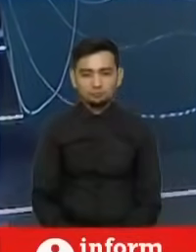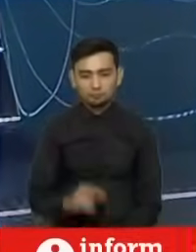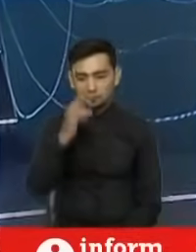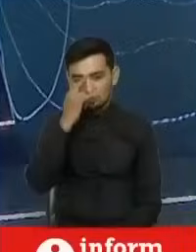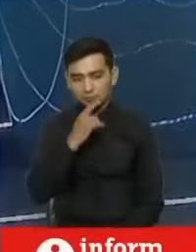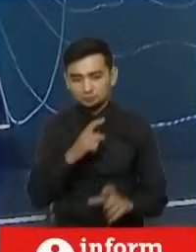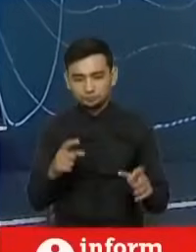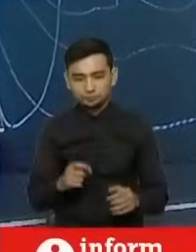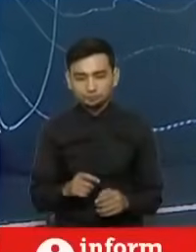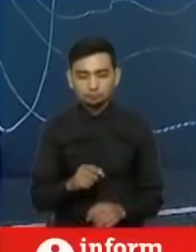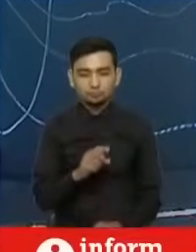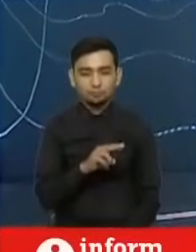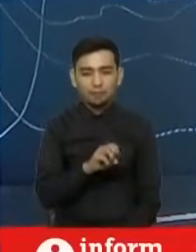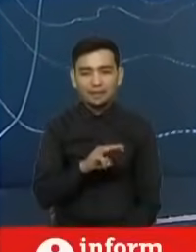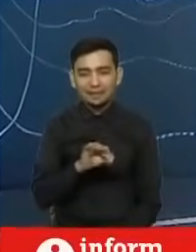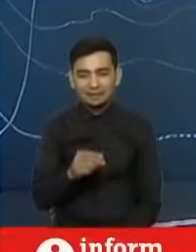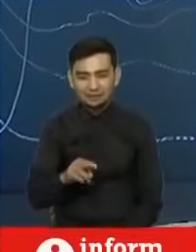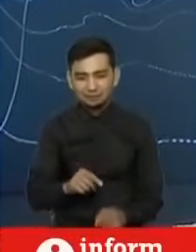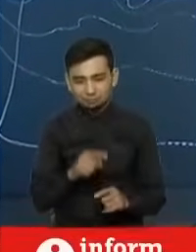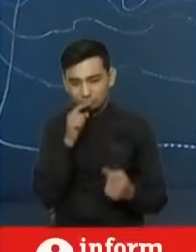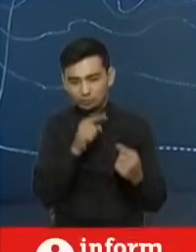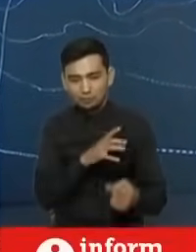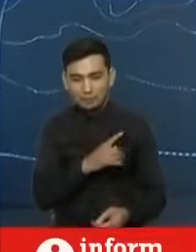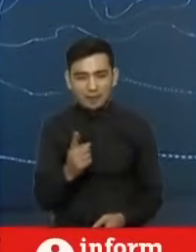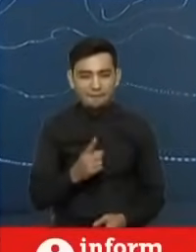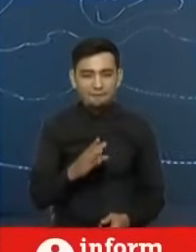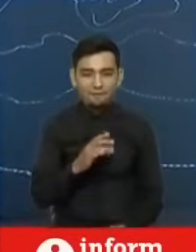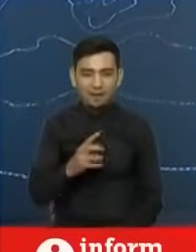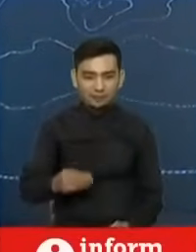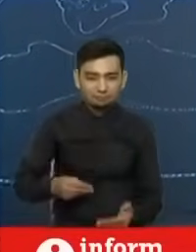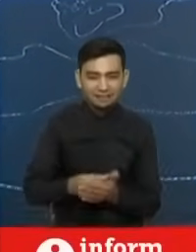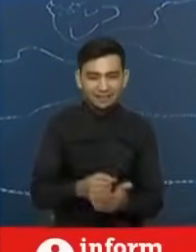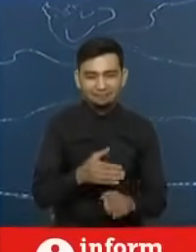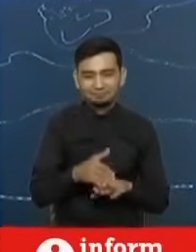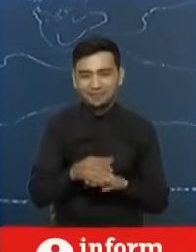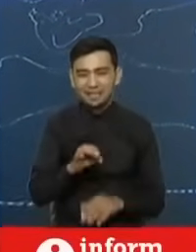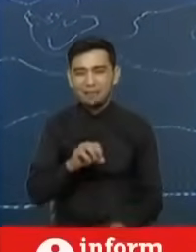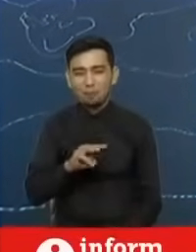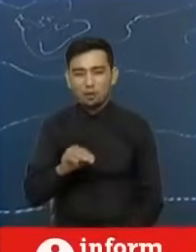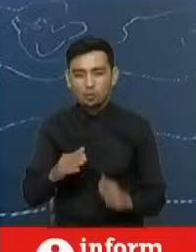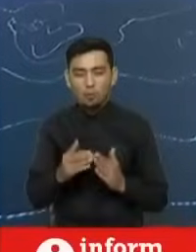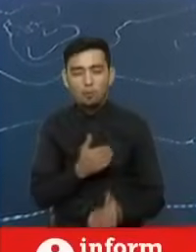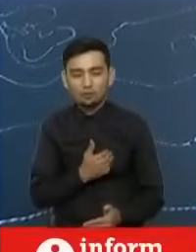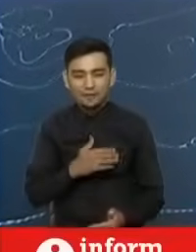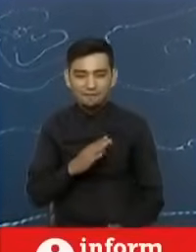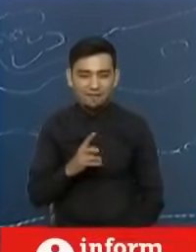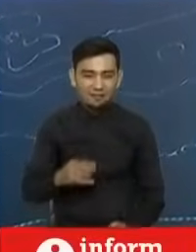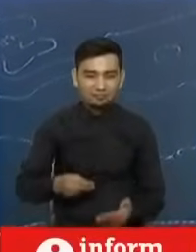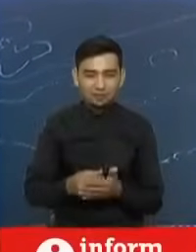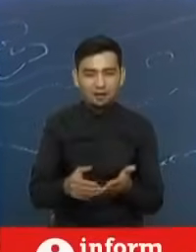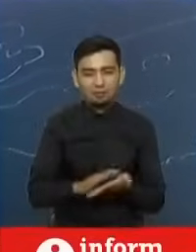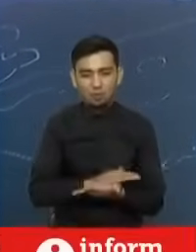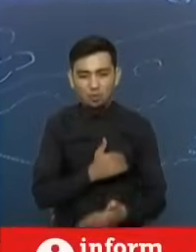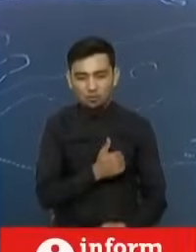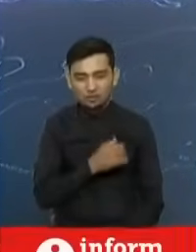Казахстанцы запустили петицию с требованием отменить первоначальный взнос для ипотеки. Какие аргументы они приводят и что будет с рынком